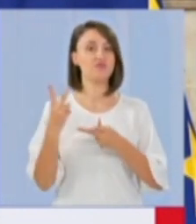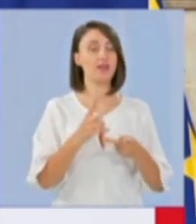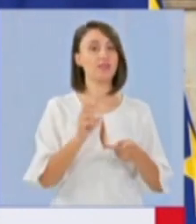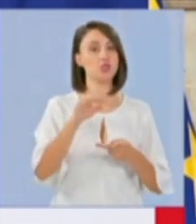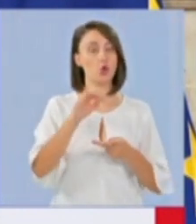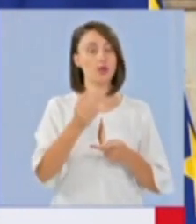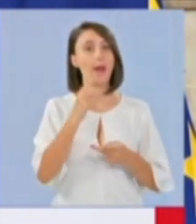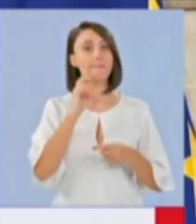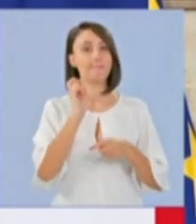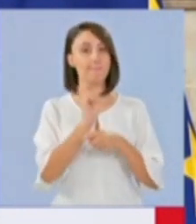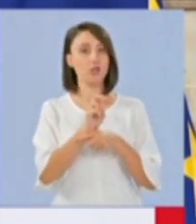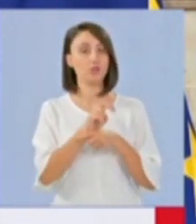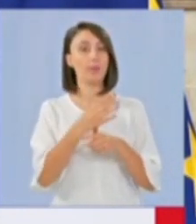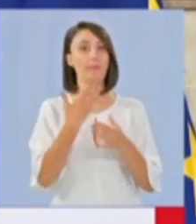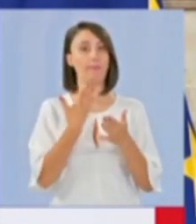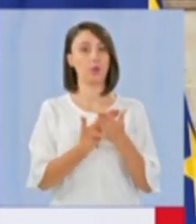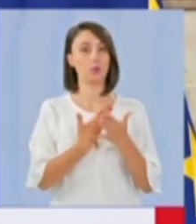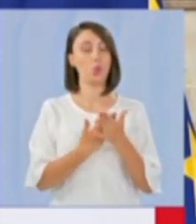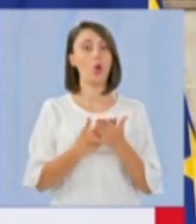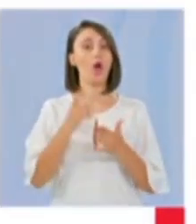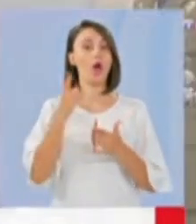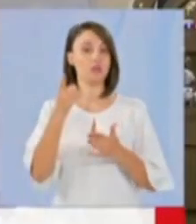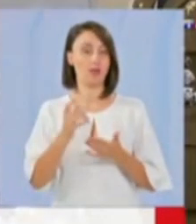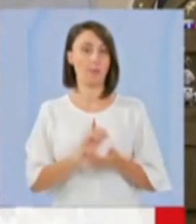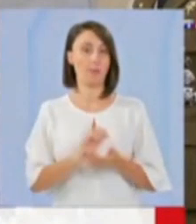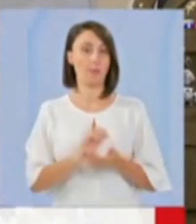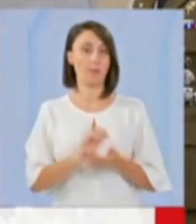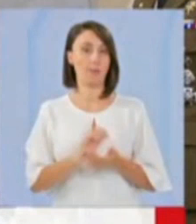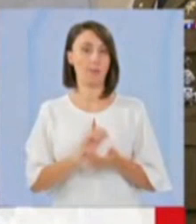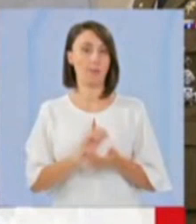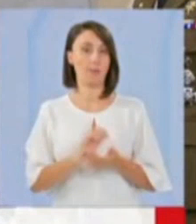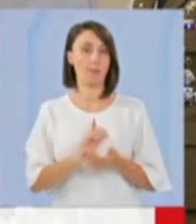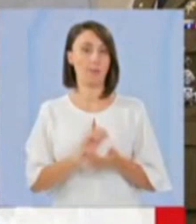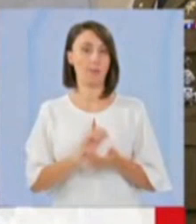Estonia să participe la acesta.